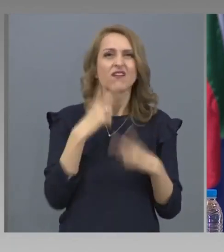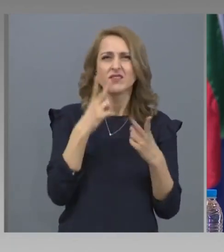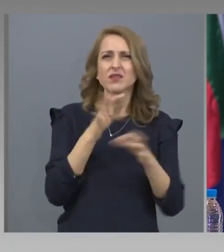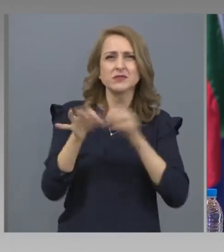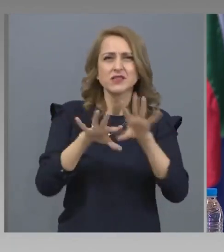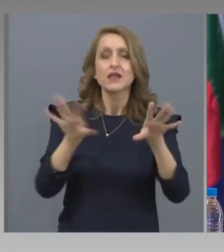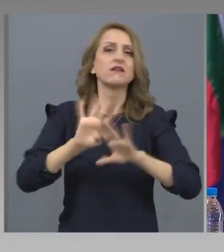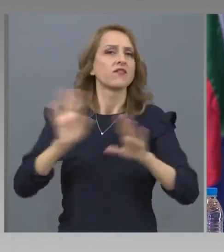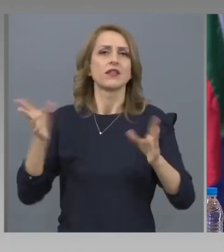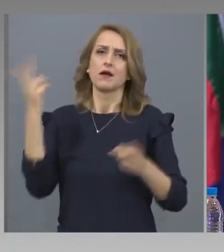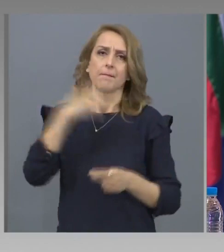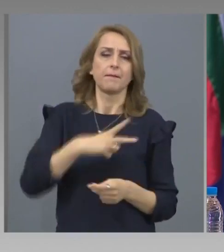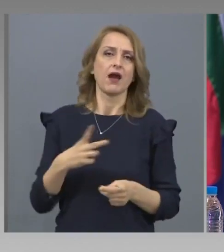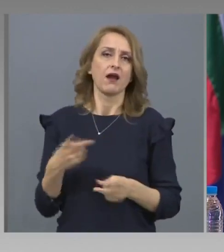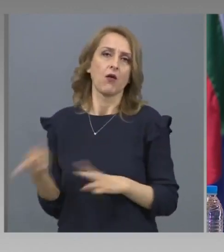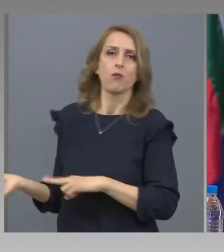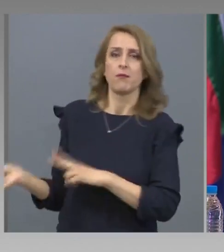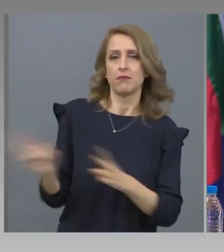затваряме.